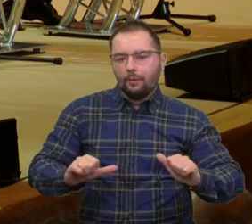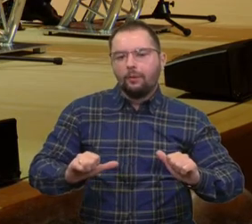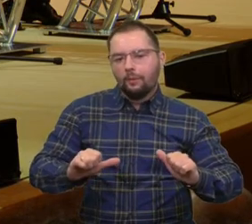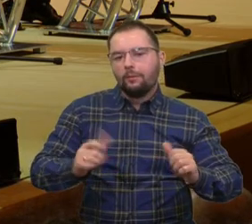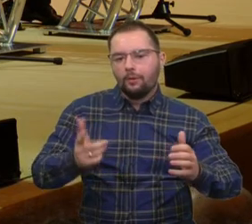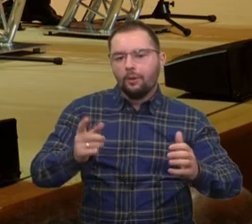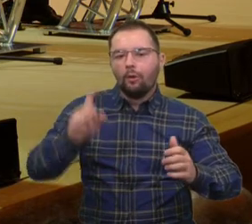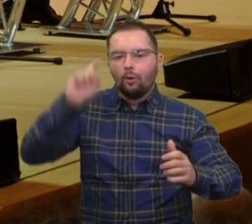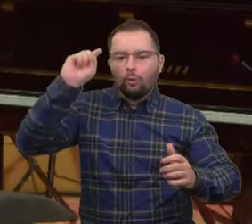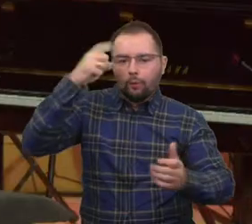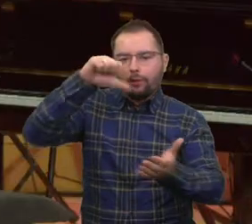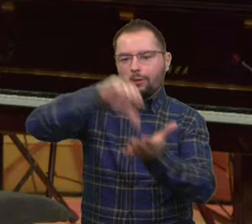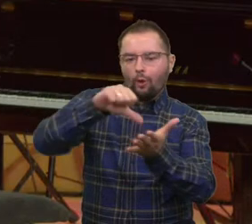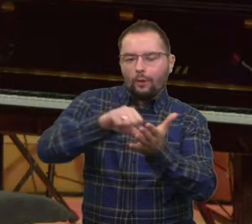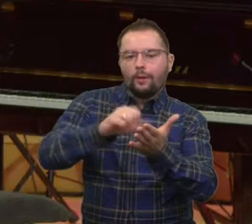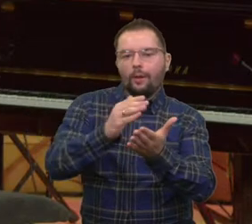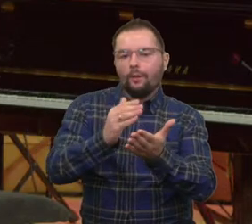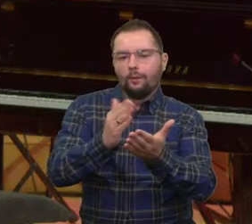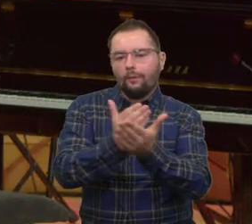stolicami województw.